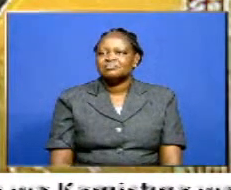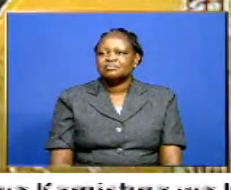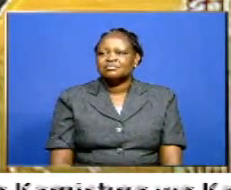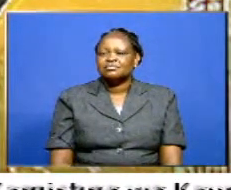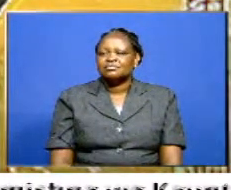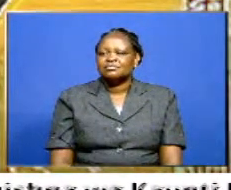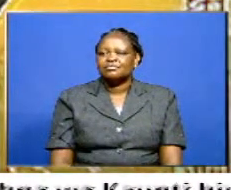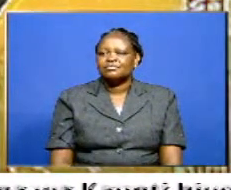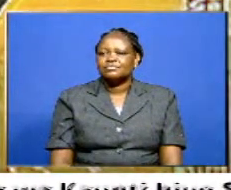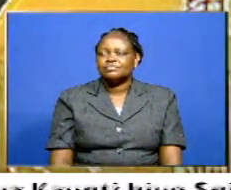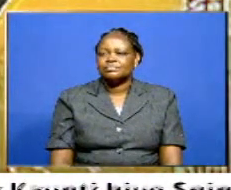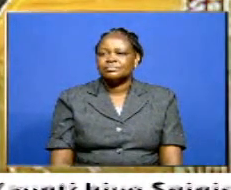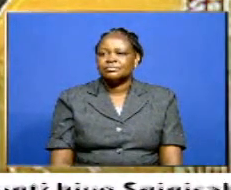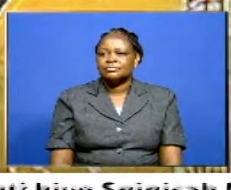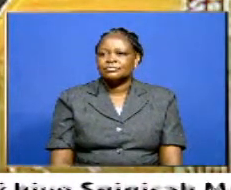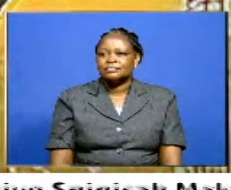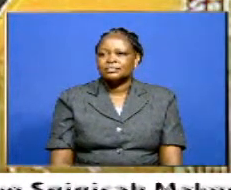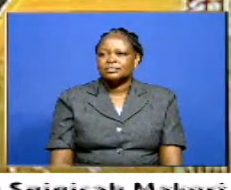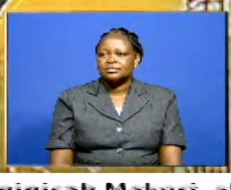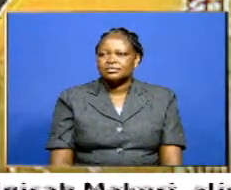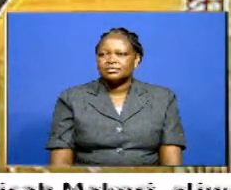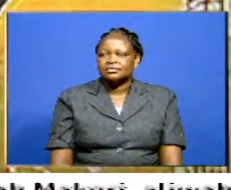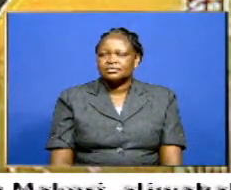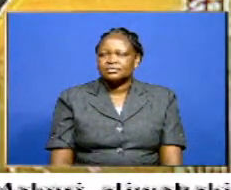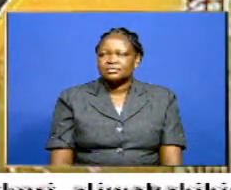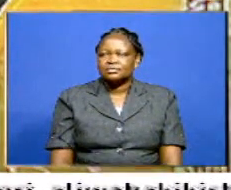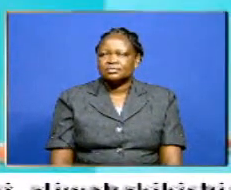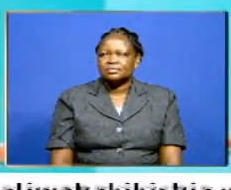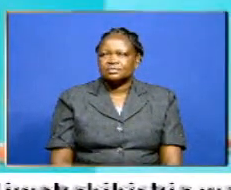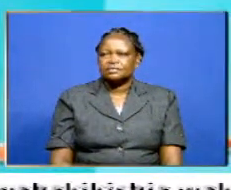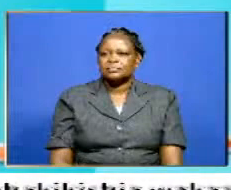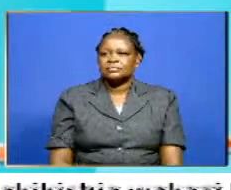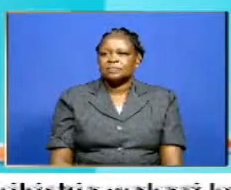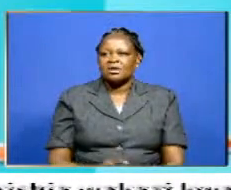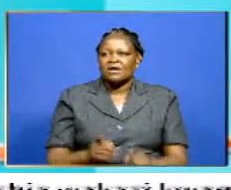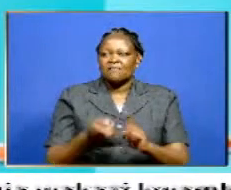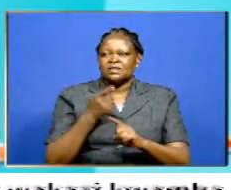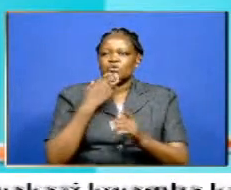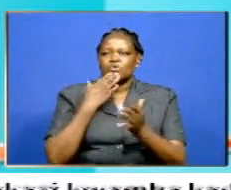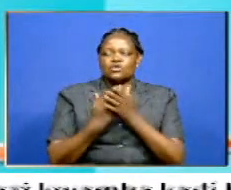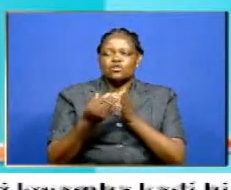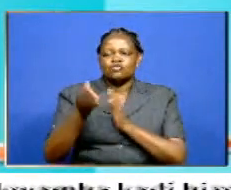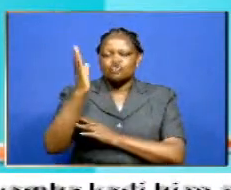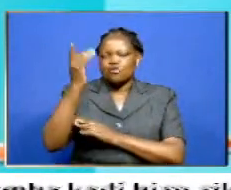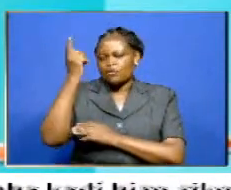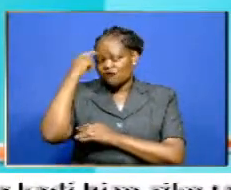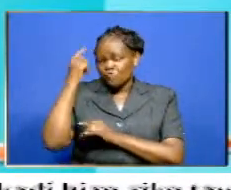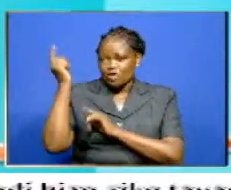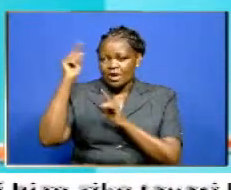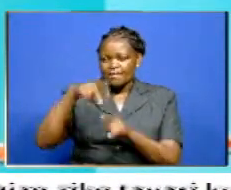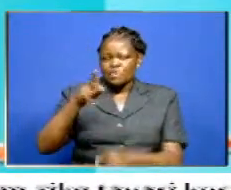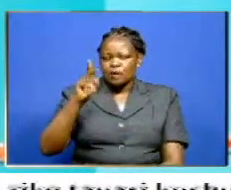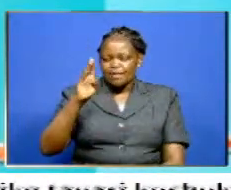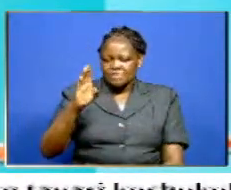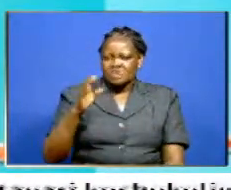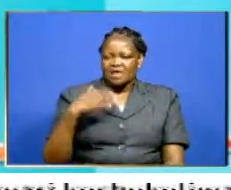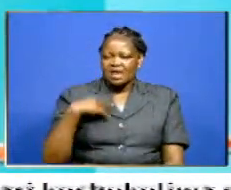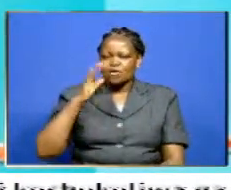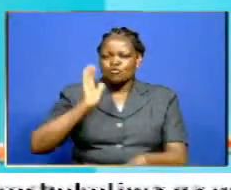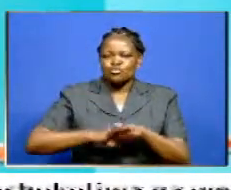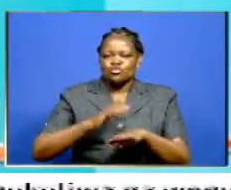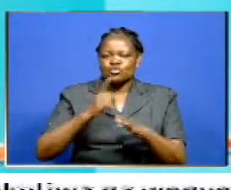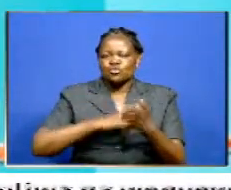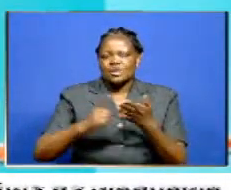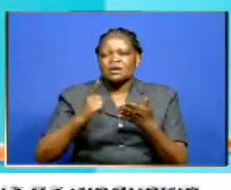Kwanza acha nimshukuru Mwenyezi Mungu kwa fursa kuwa katika KBC siku ya leo. Na wiki yangu imekuwa njema na pia